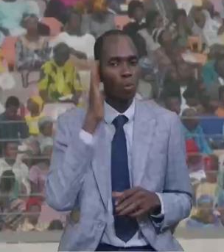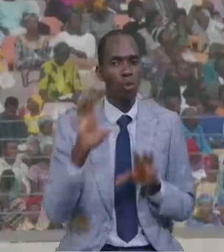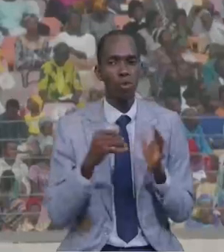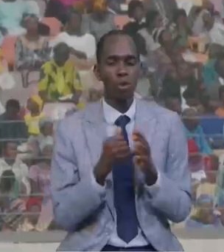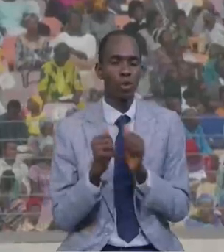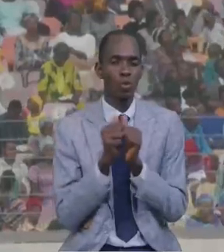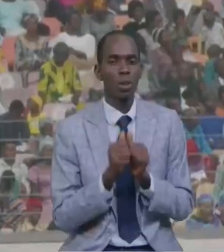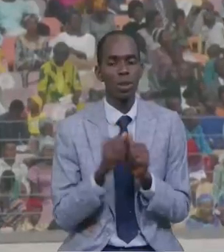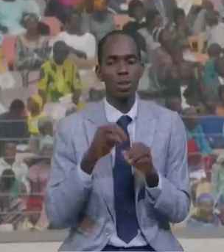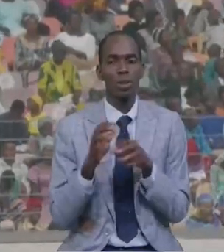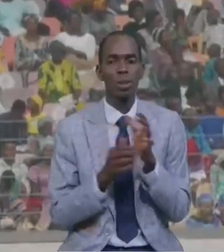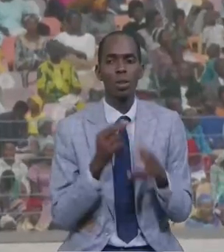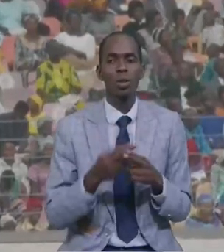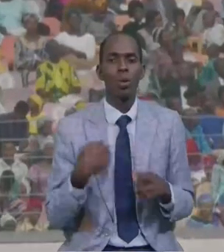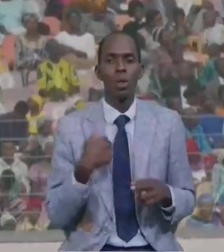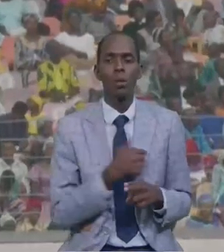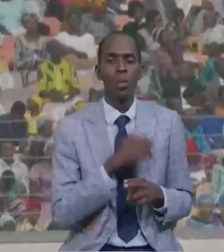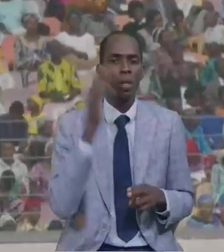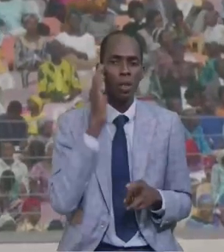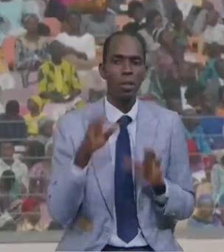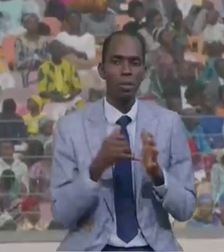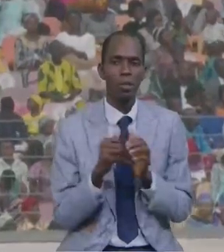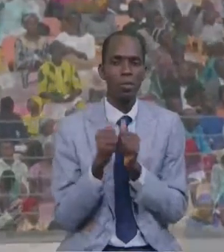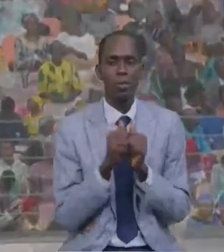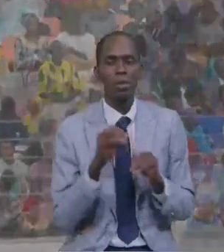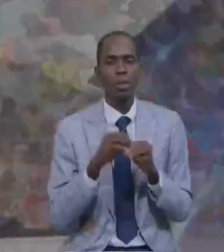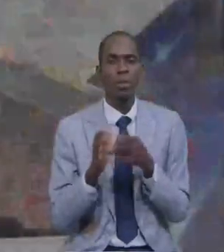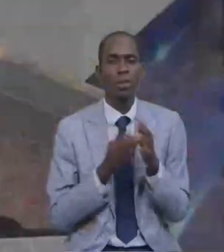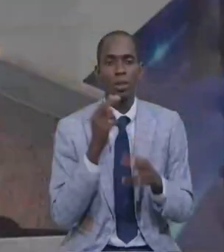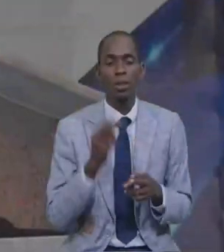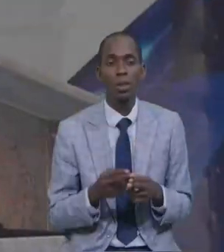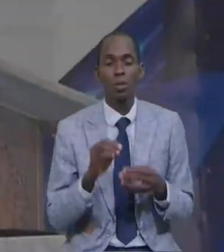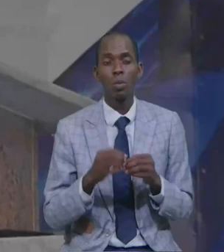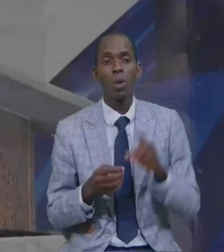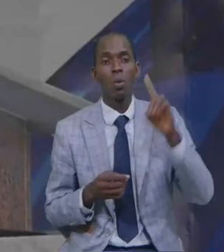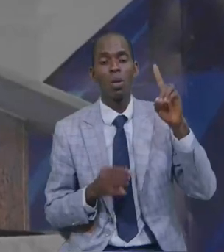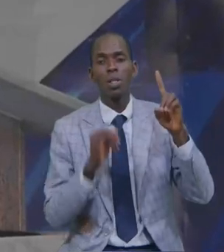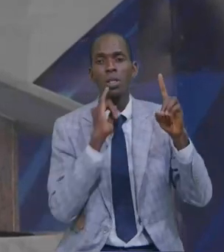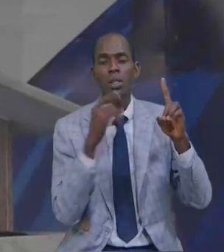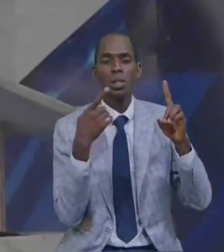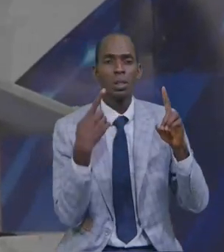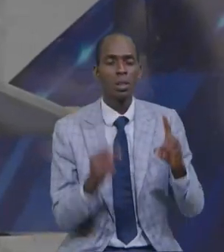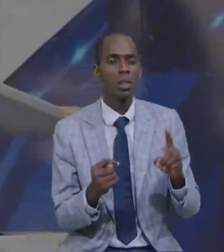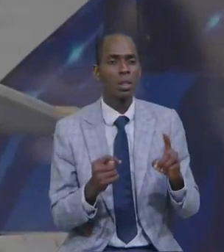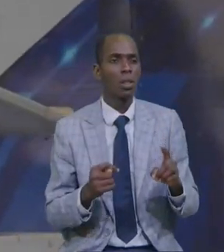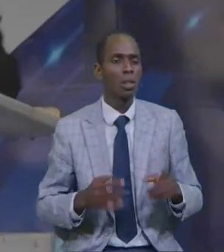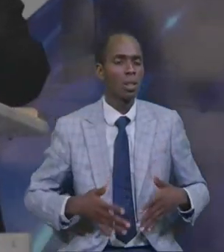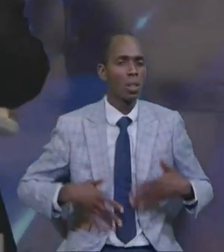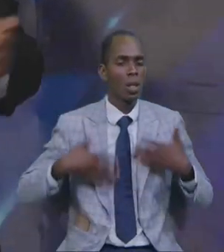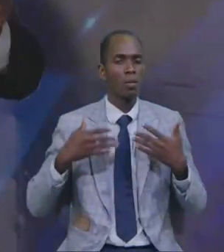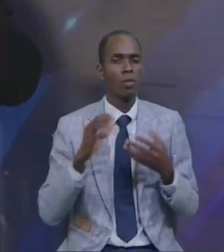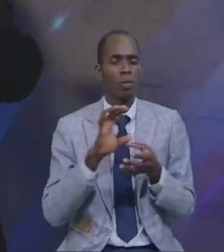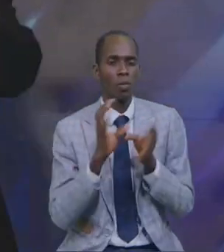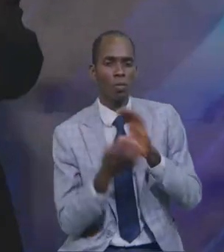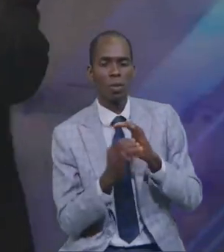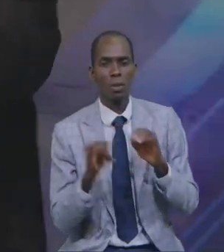Premièrement, c'est le salut qui convertit la vie que nous avons par la foi personnelle.